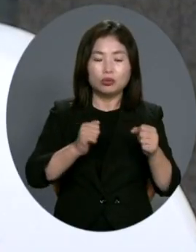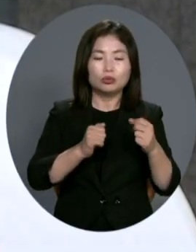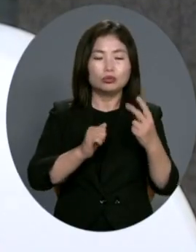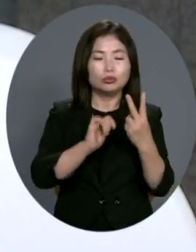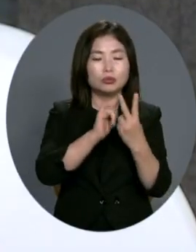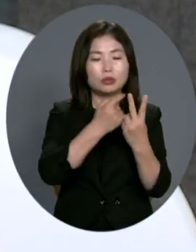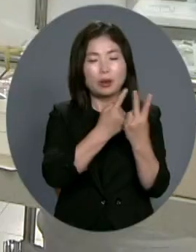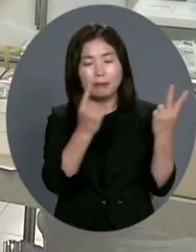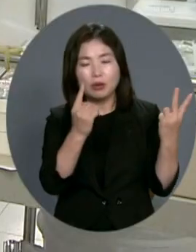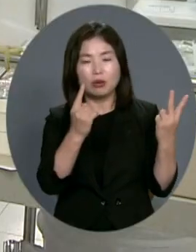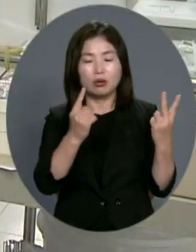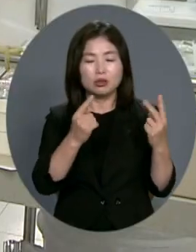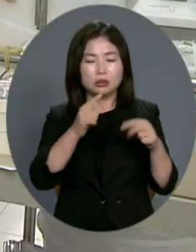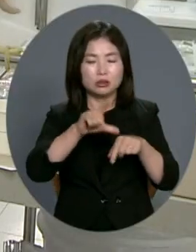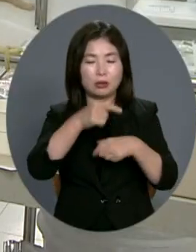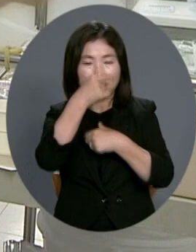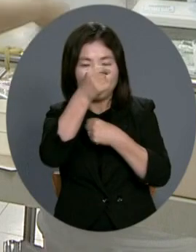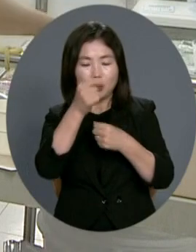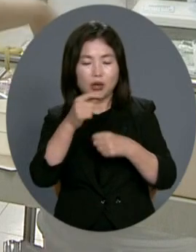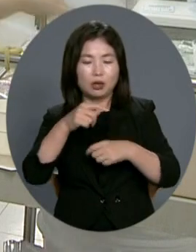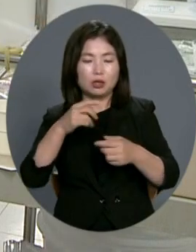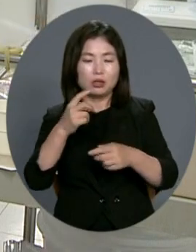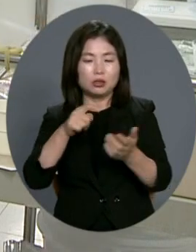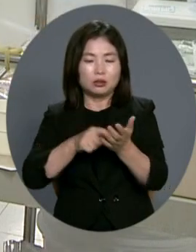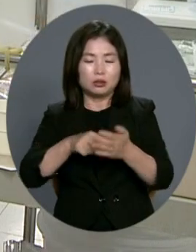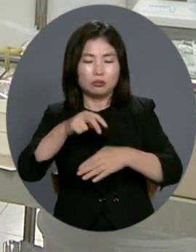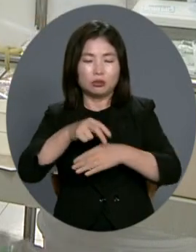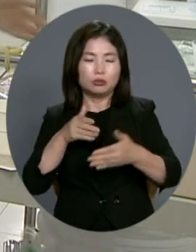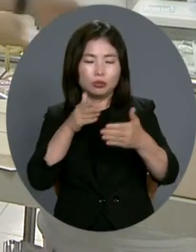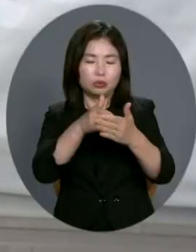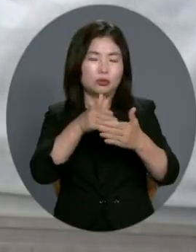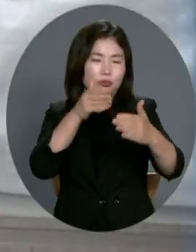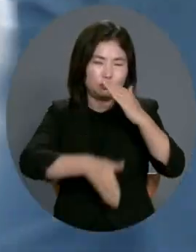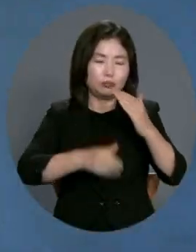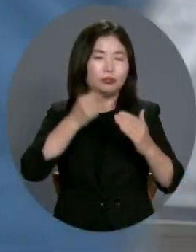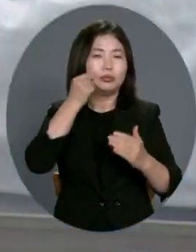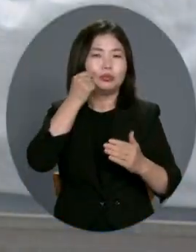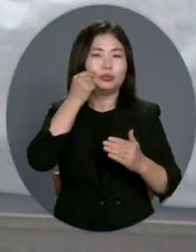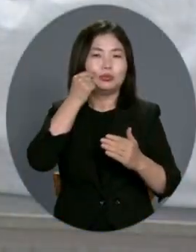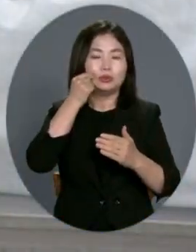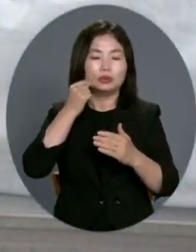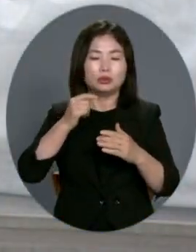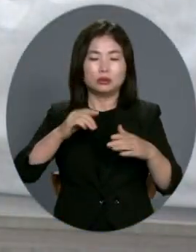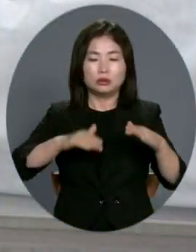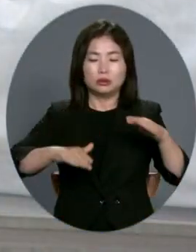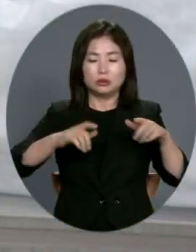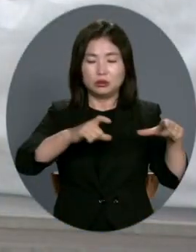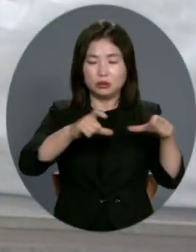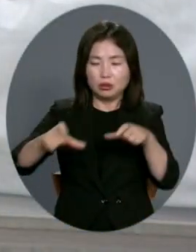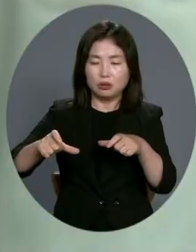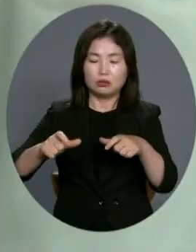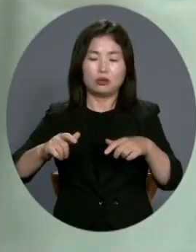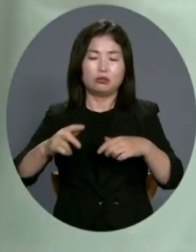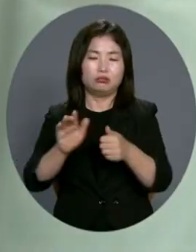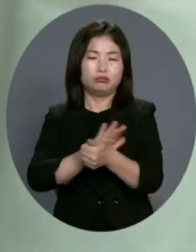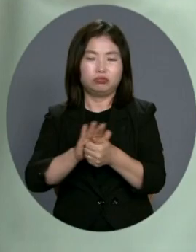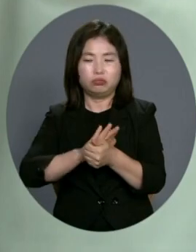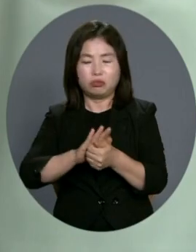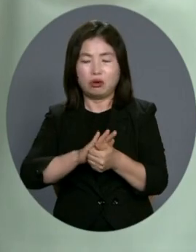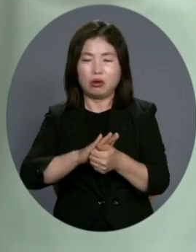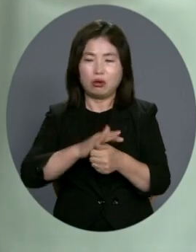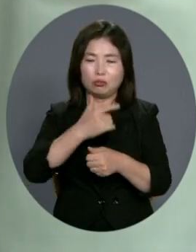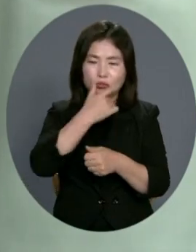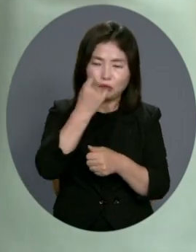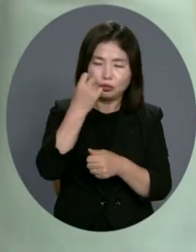두 명 중 한 명이 제시간 안에 응급실에 도착할 수 없는 겁니다 지역간 의료 격차는 의사소에서도